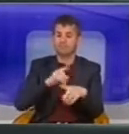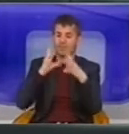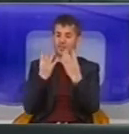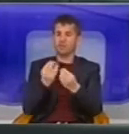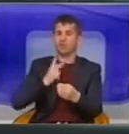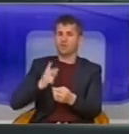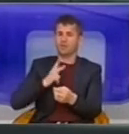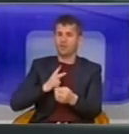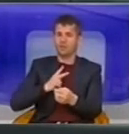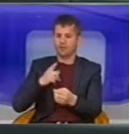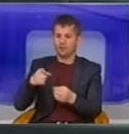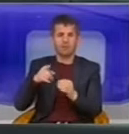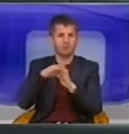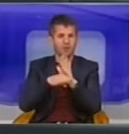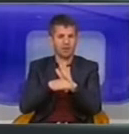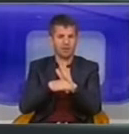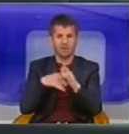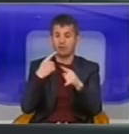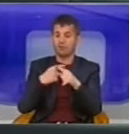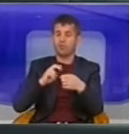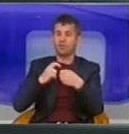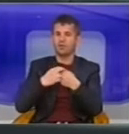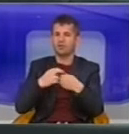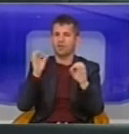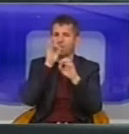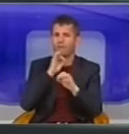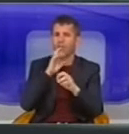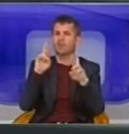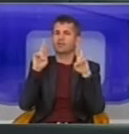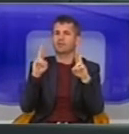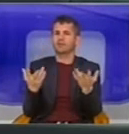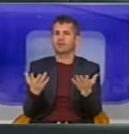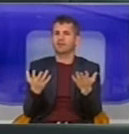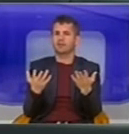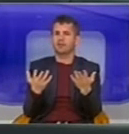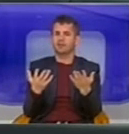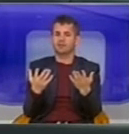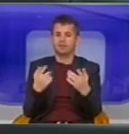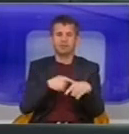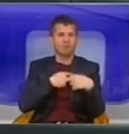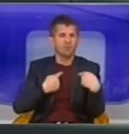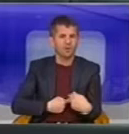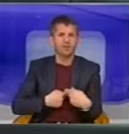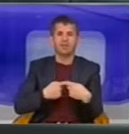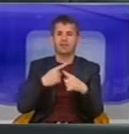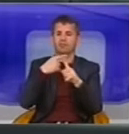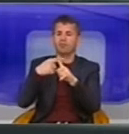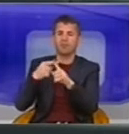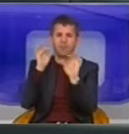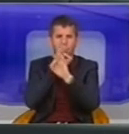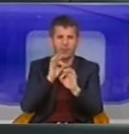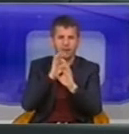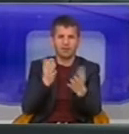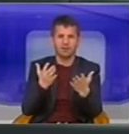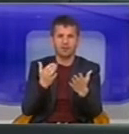Kosovës, as ky program dhe as ky koalicion qeverisë nuk jep shpresë që ka energji dhe vullnetin politik që